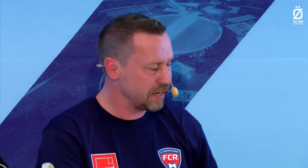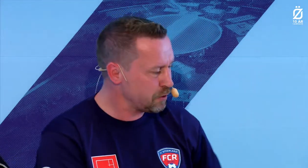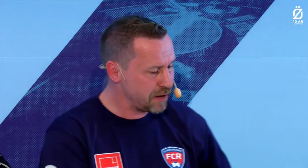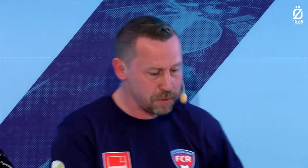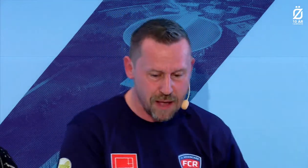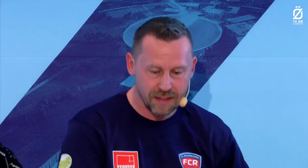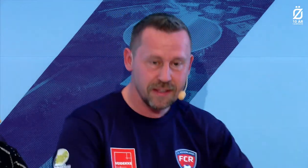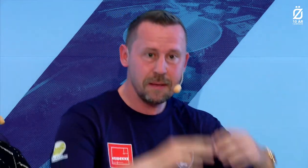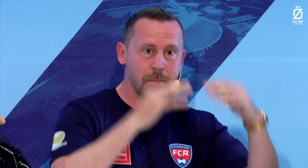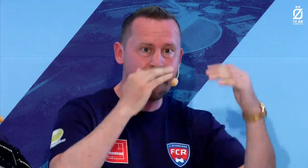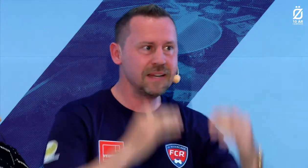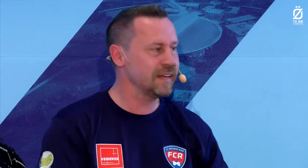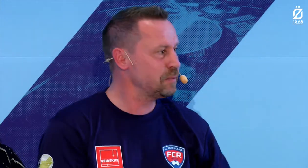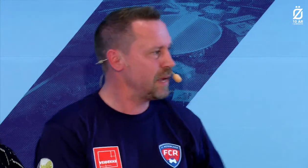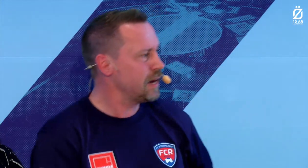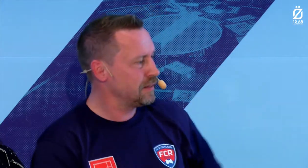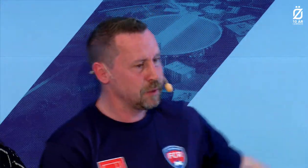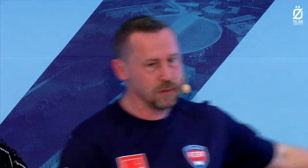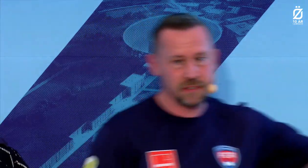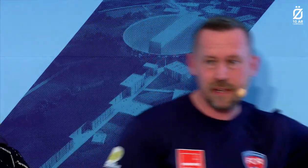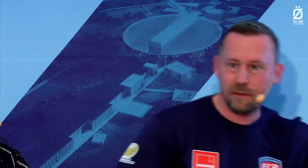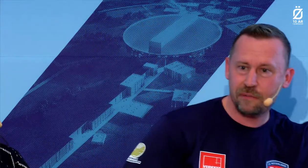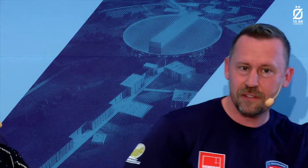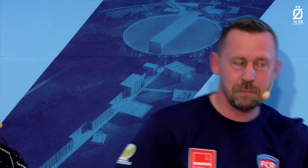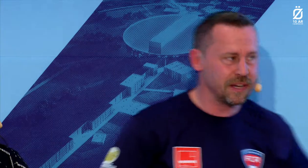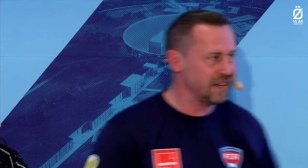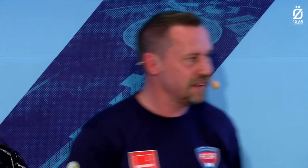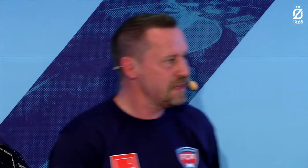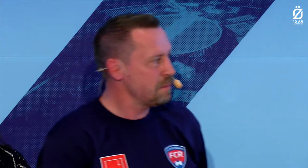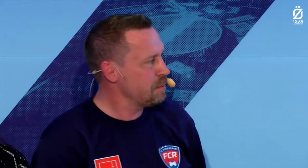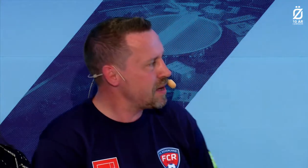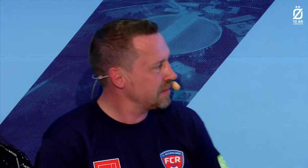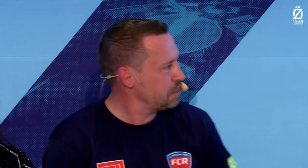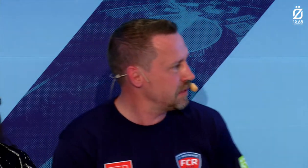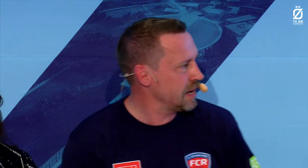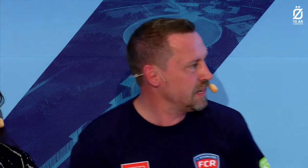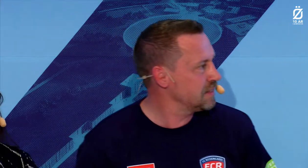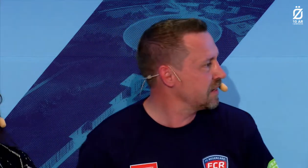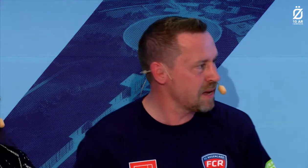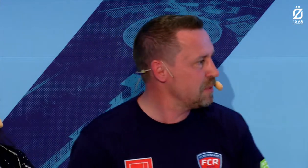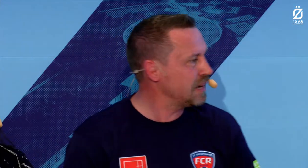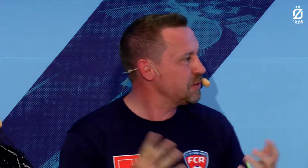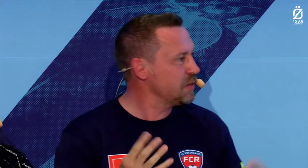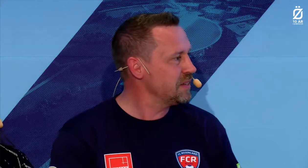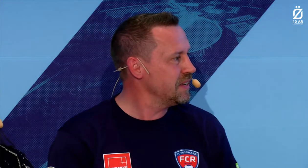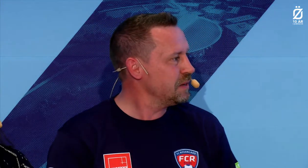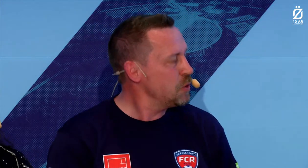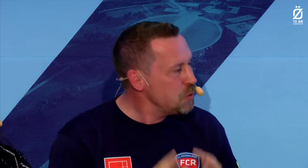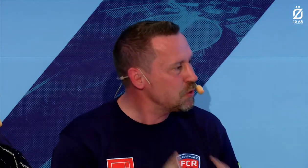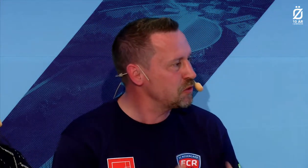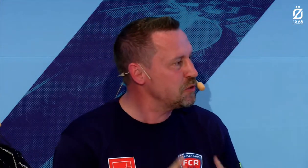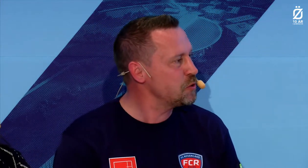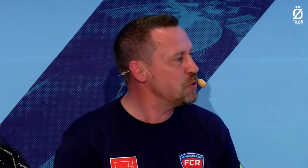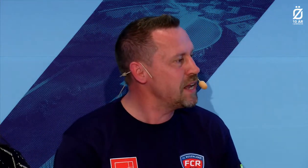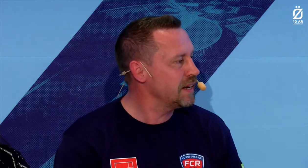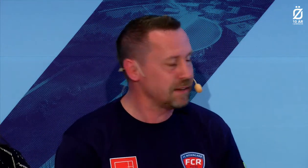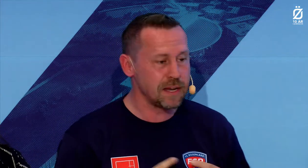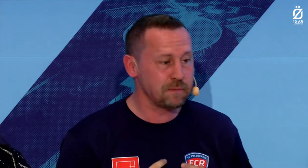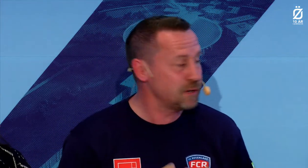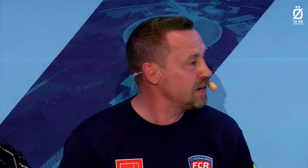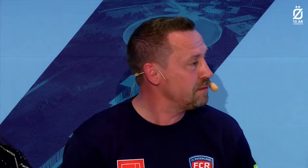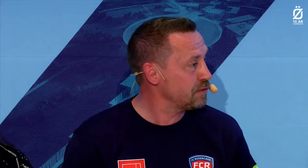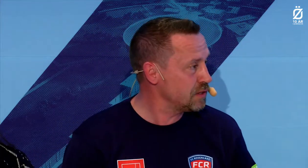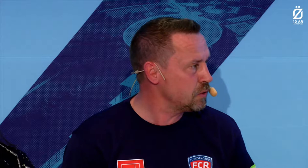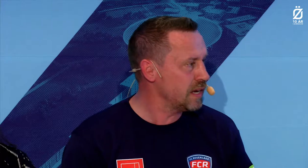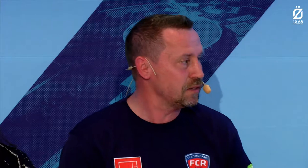Real Madrid. Då var de här manliga spelarna till selfies med Marta på sina Instagram. Alltså, hur stor hon är, det är